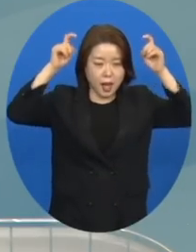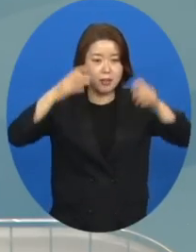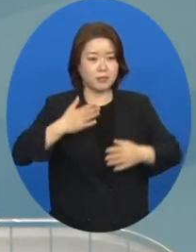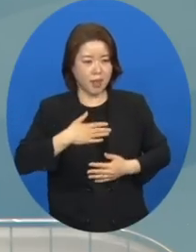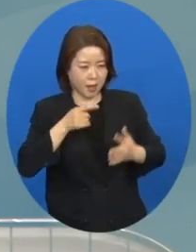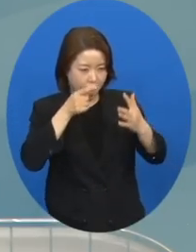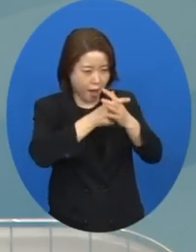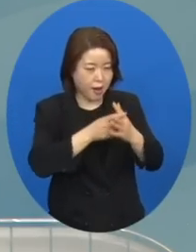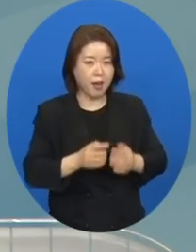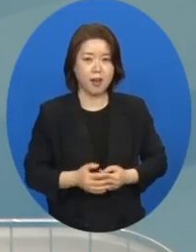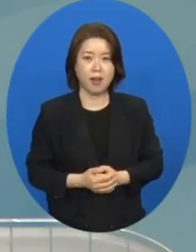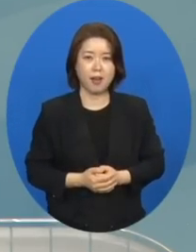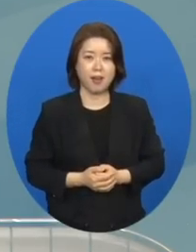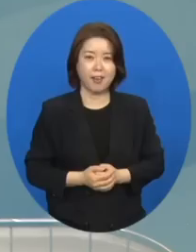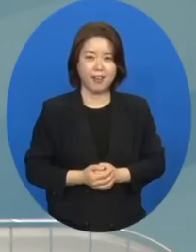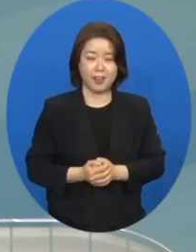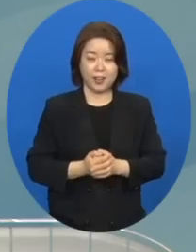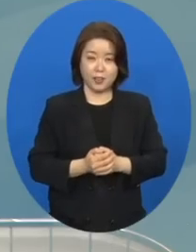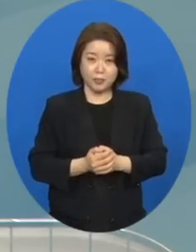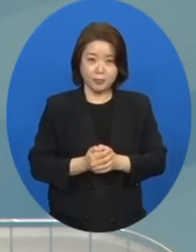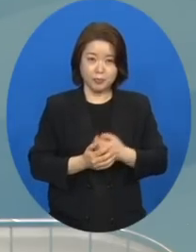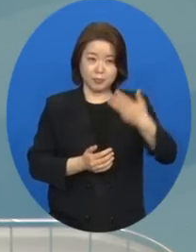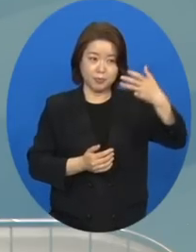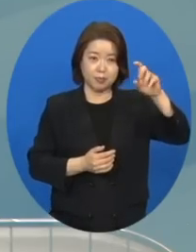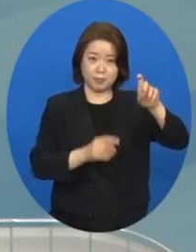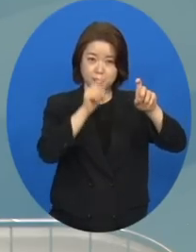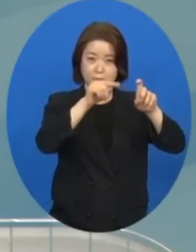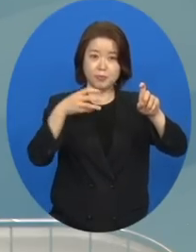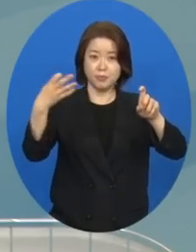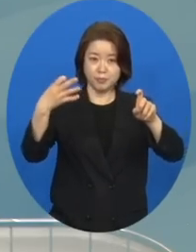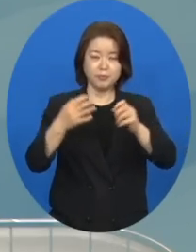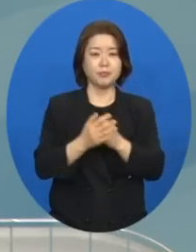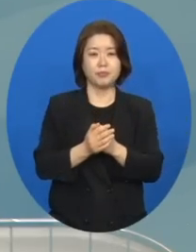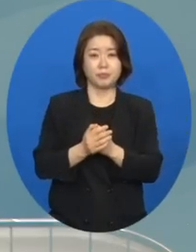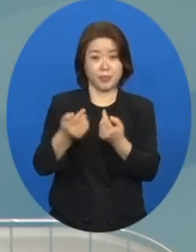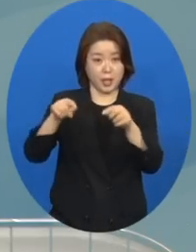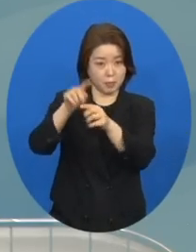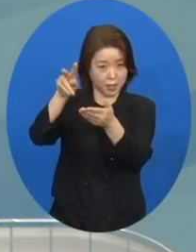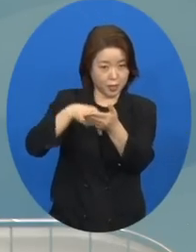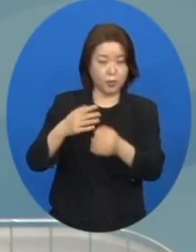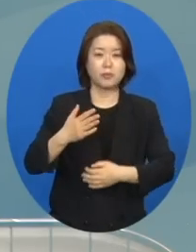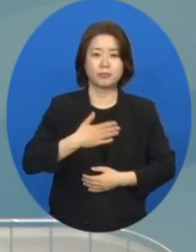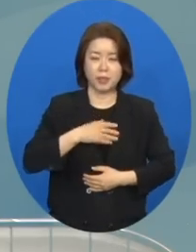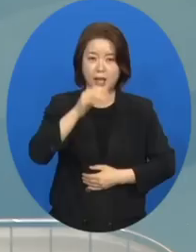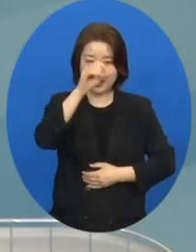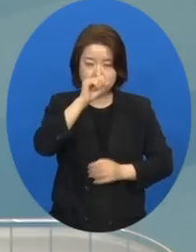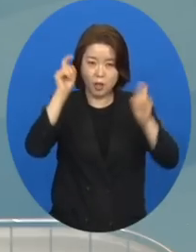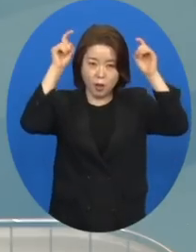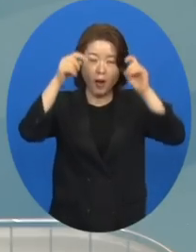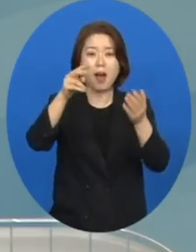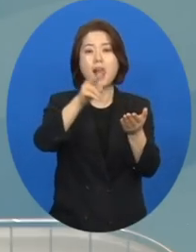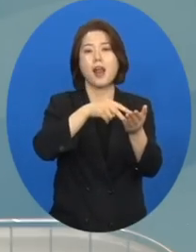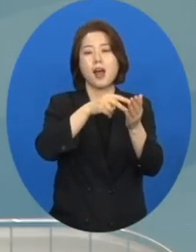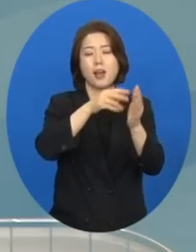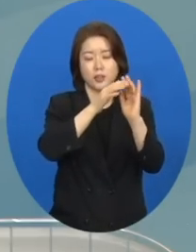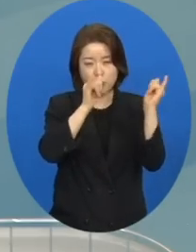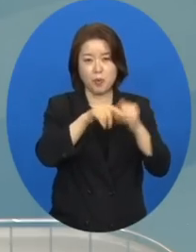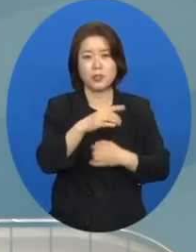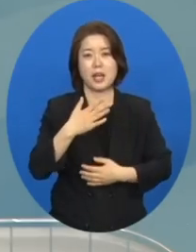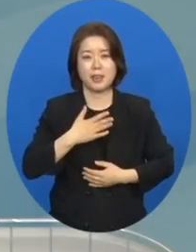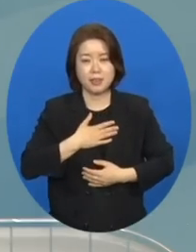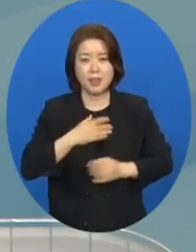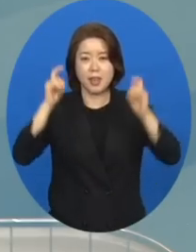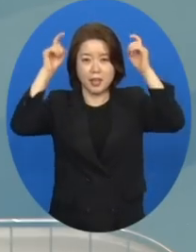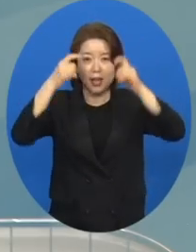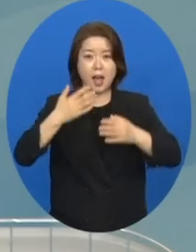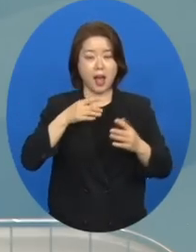한다고 했어요 14절 말씀에 갇히다 즐거 볼게요 시자 나는 선한 목자 이다 나는 내 양들을